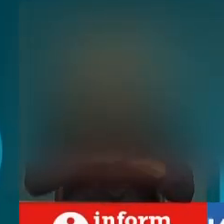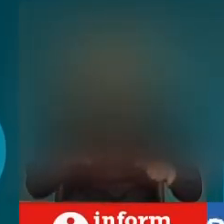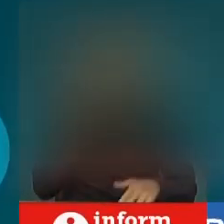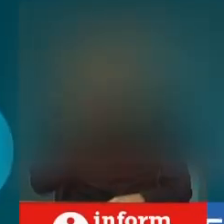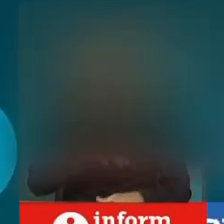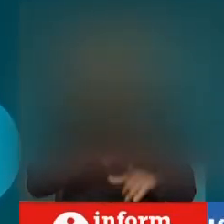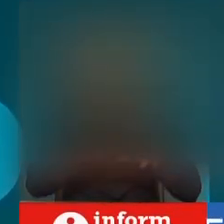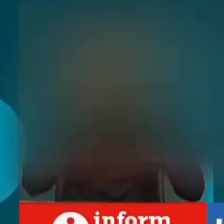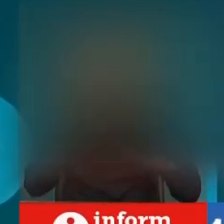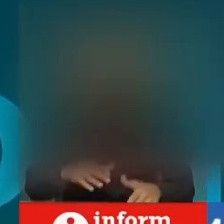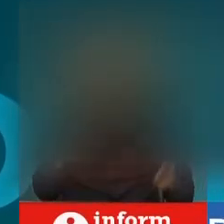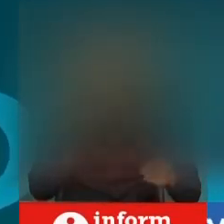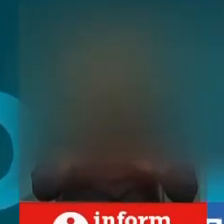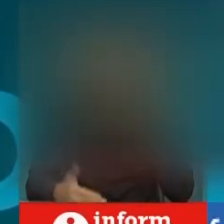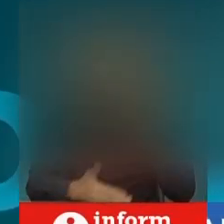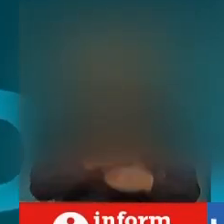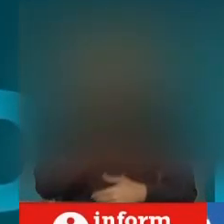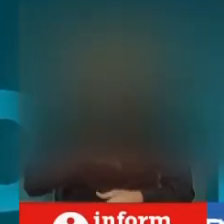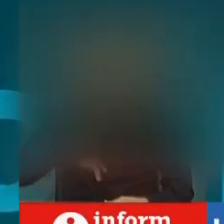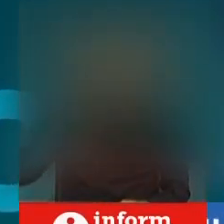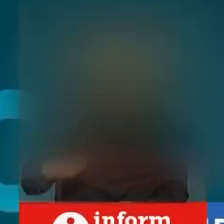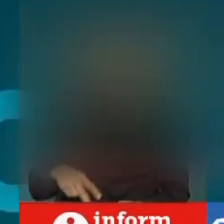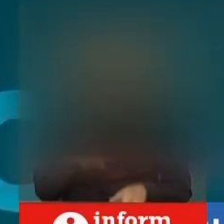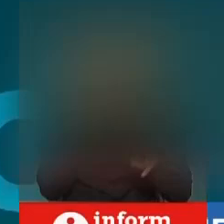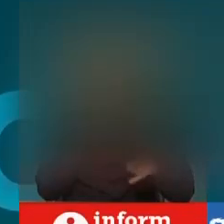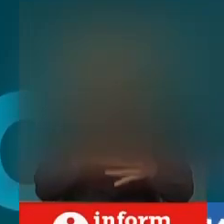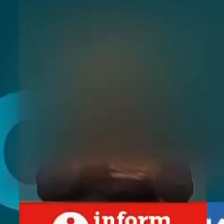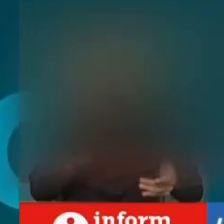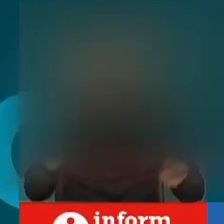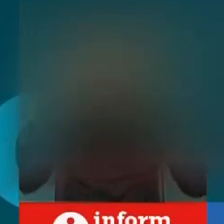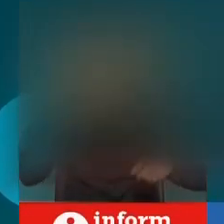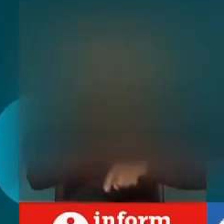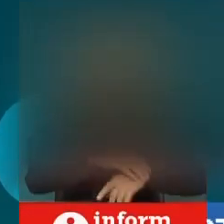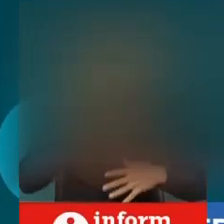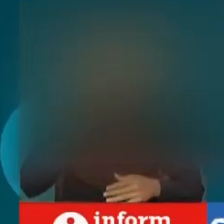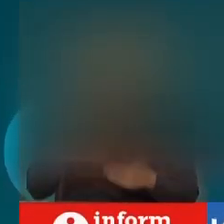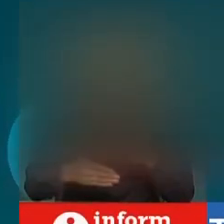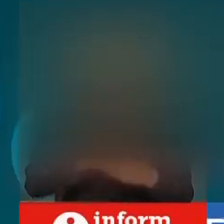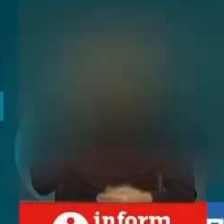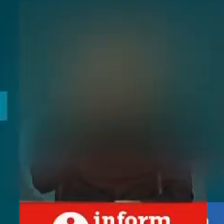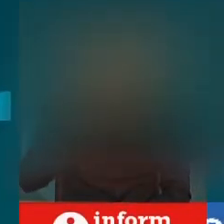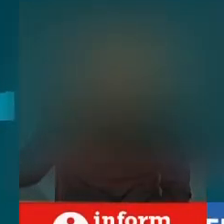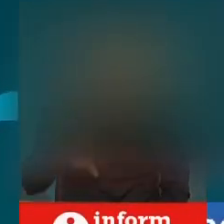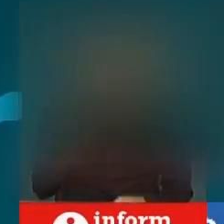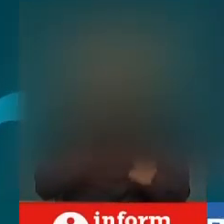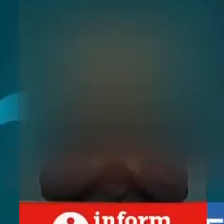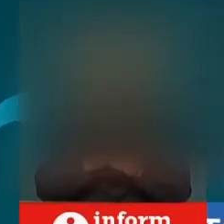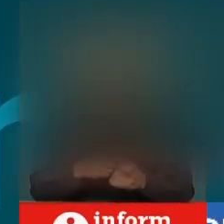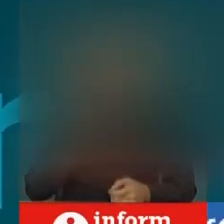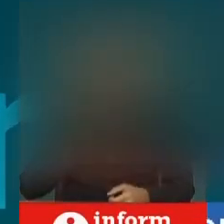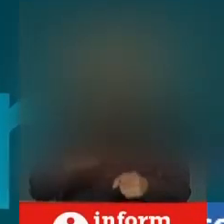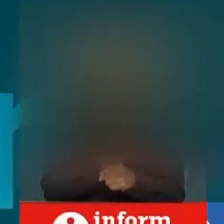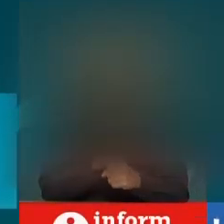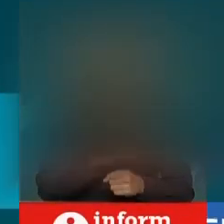школ. Какое наказание понесут директора за то, что не предотвратили конфликт, и что могло его спровоцировать, узнавал Дамир